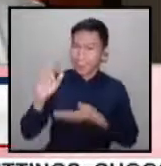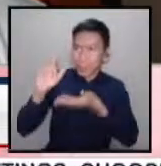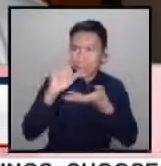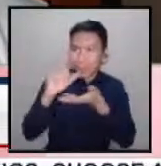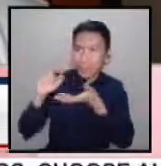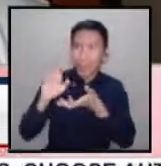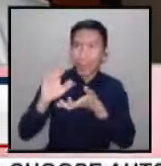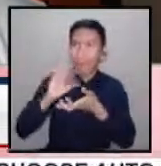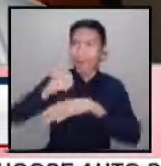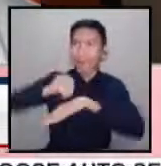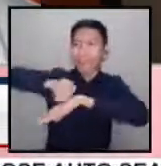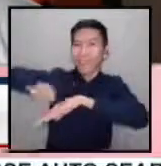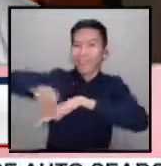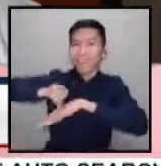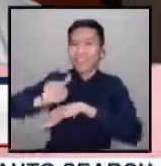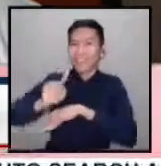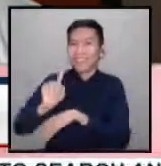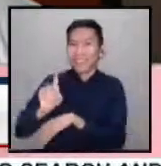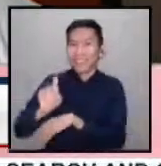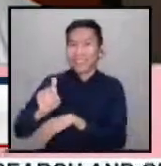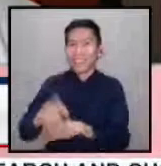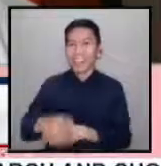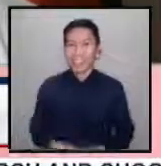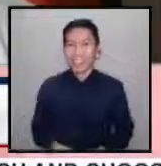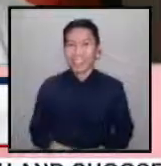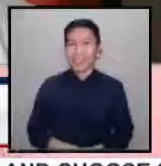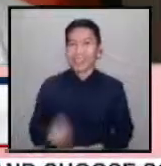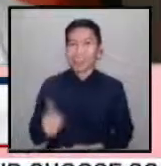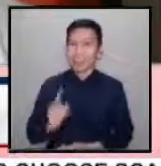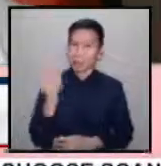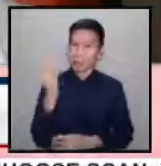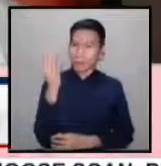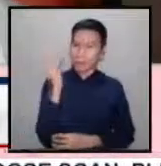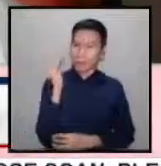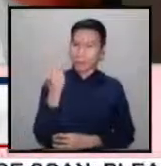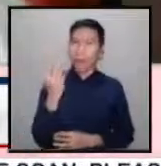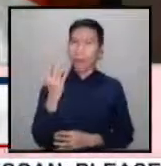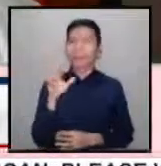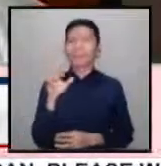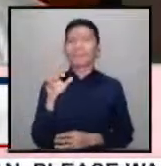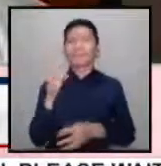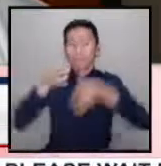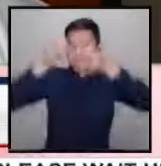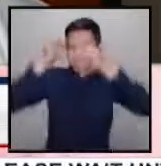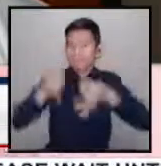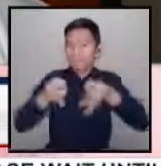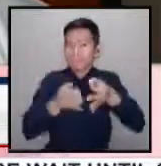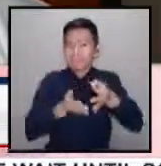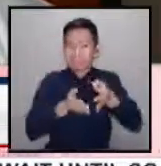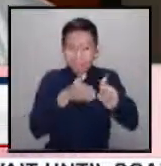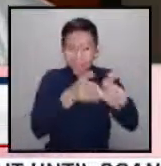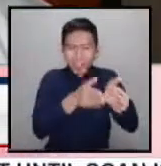stranger photo shoot? At ano ang nag-udyok sa'yo na tahakin itong street photography, Carl?